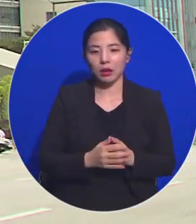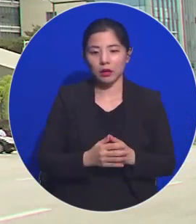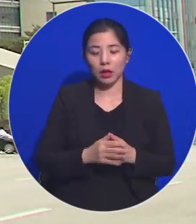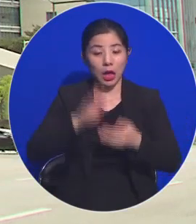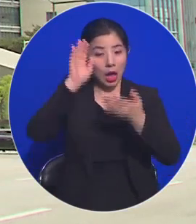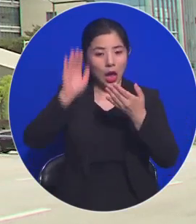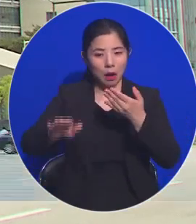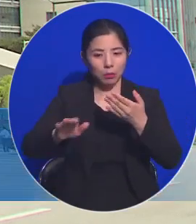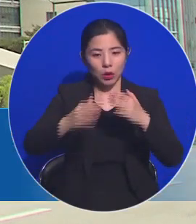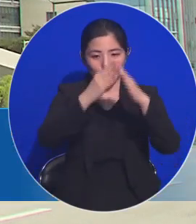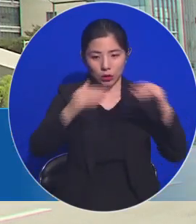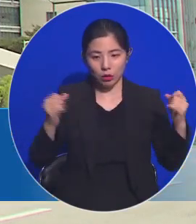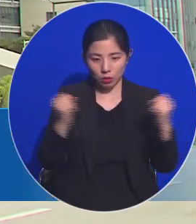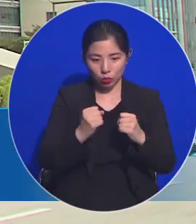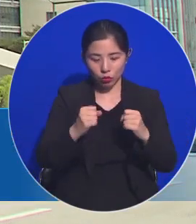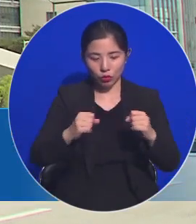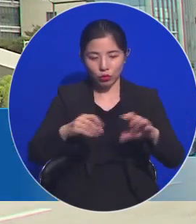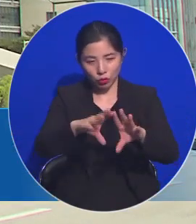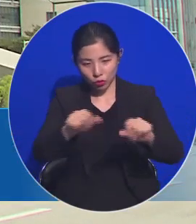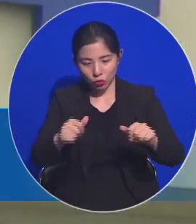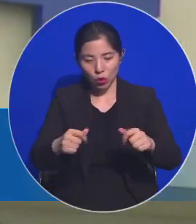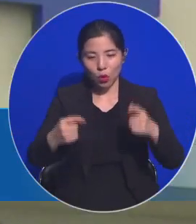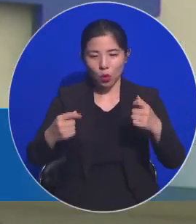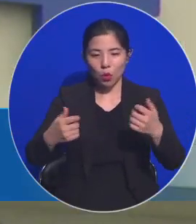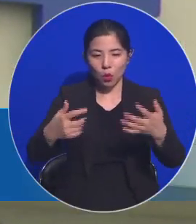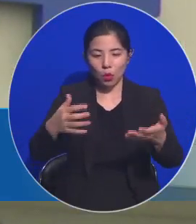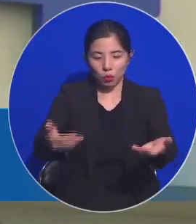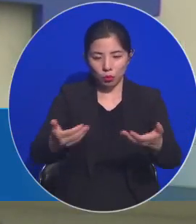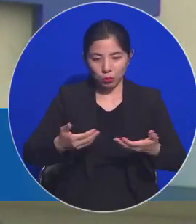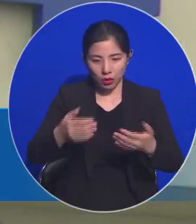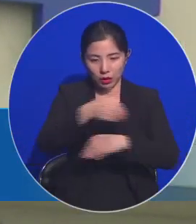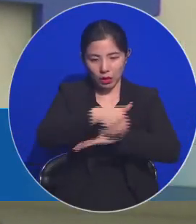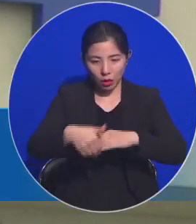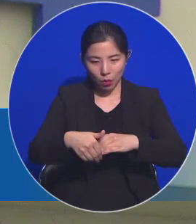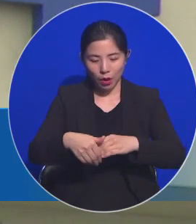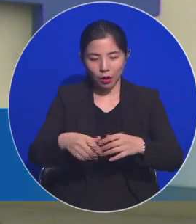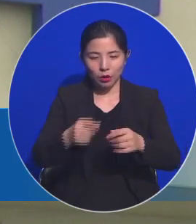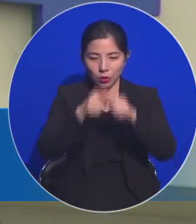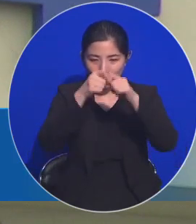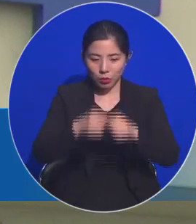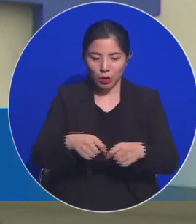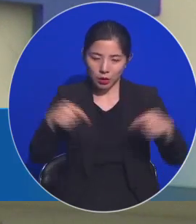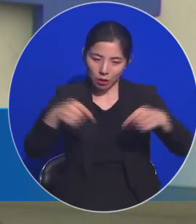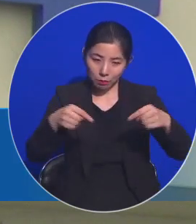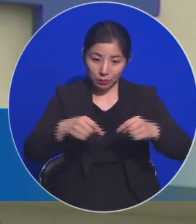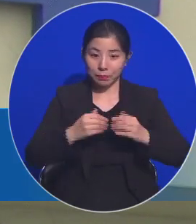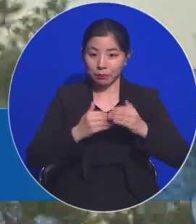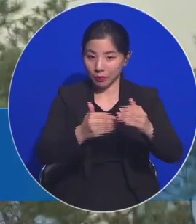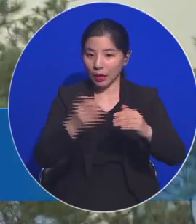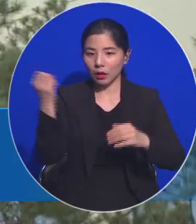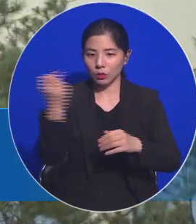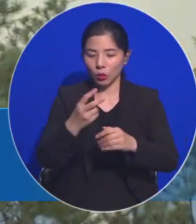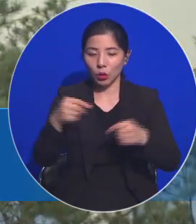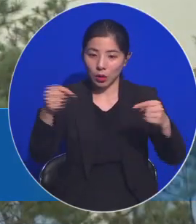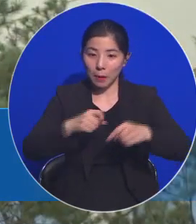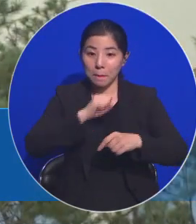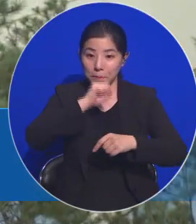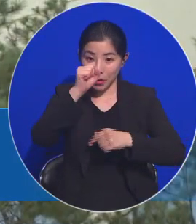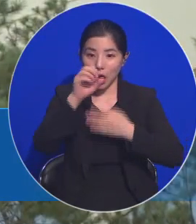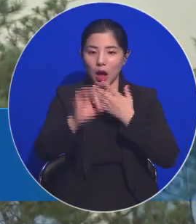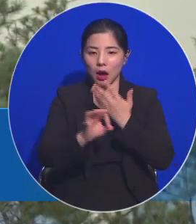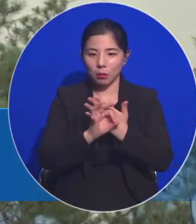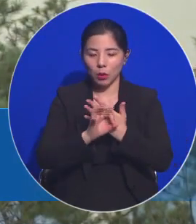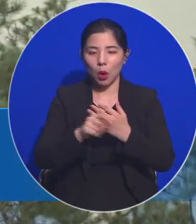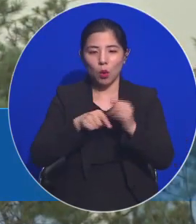분이나 프로 전라북도와 부지 확보 기획과 지자체의 지원 사항을 구청 하는 협상을 진행하고 협상이 타결 되면